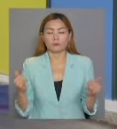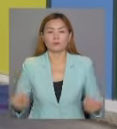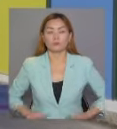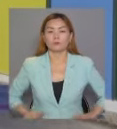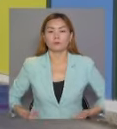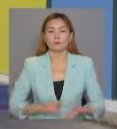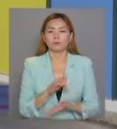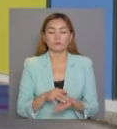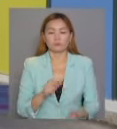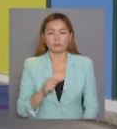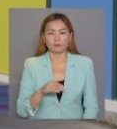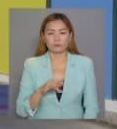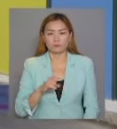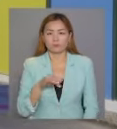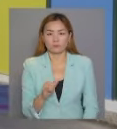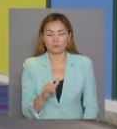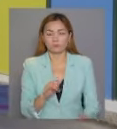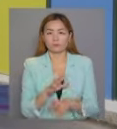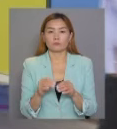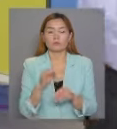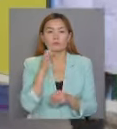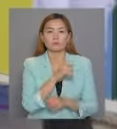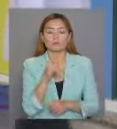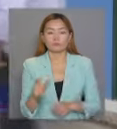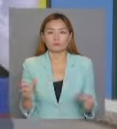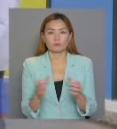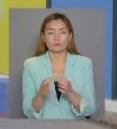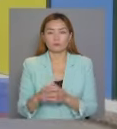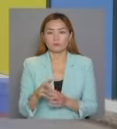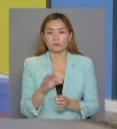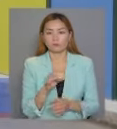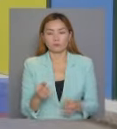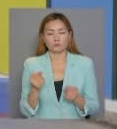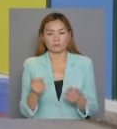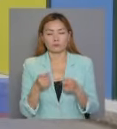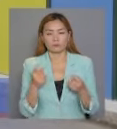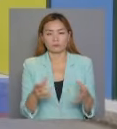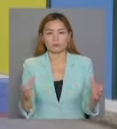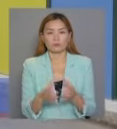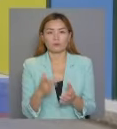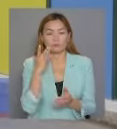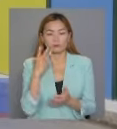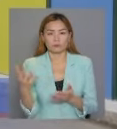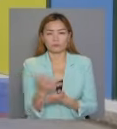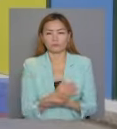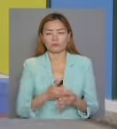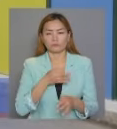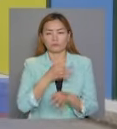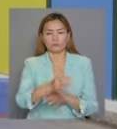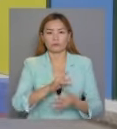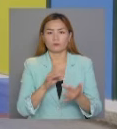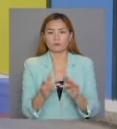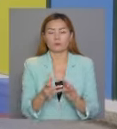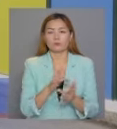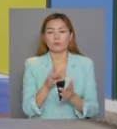жителям города Атырау, потому что не секрет, что многие компании мусороперерабатывающие, они находятся за окраиной города